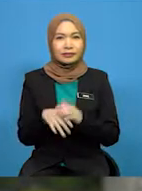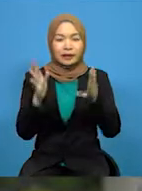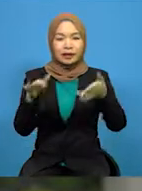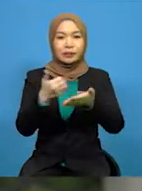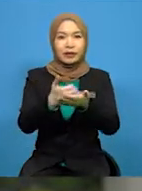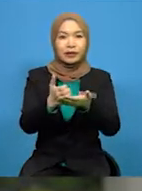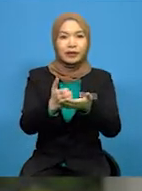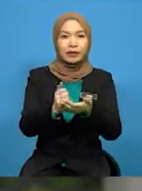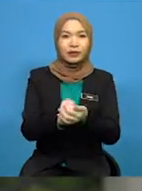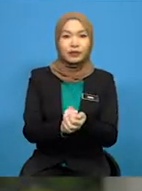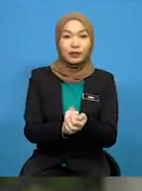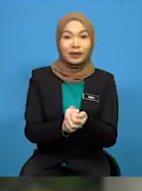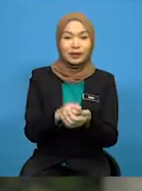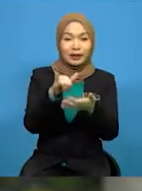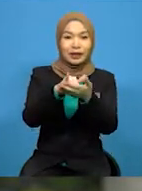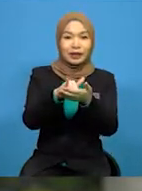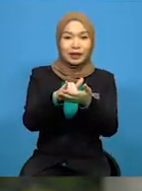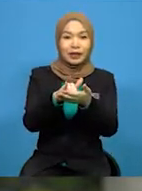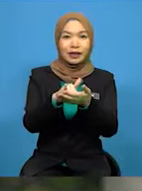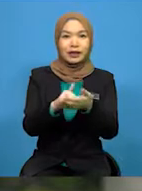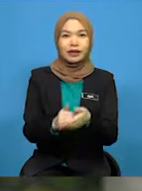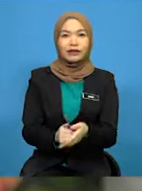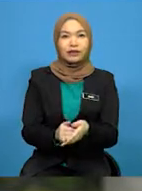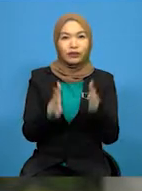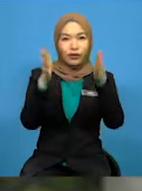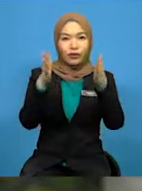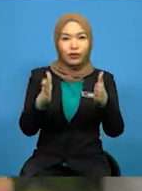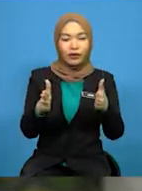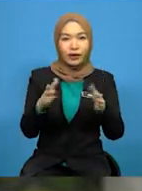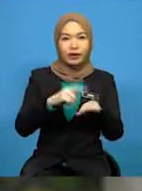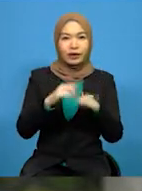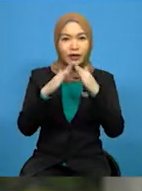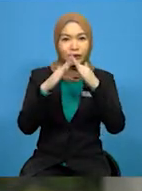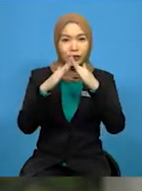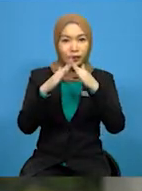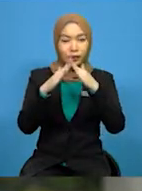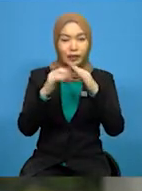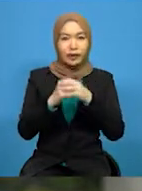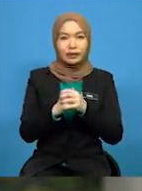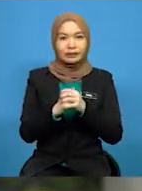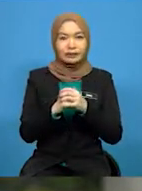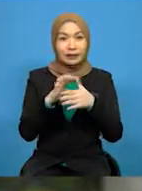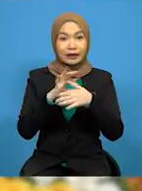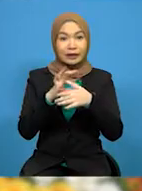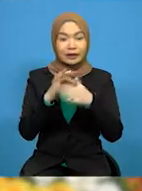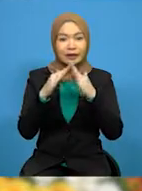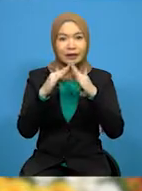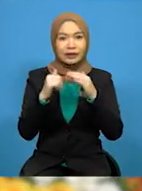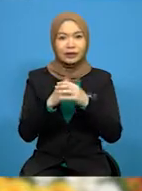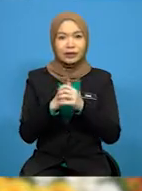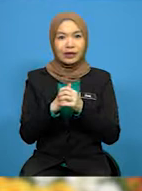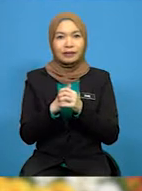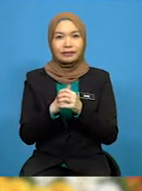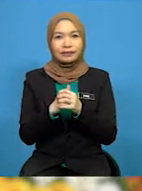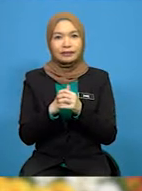isi rumah, iaitu individu atau komplek individu yang tinggal bersama dan membuat keputusan ekonomi bersama. Pelaku